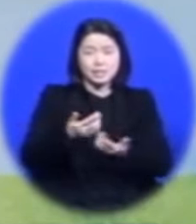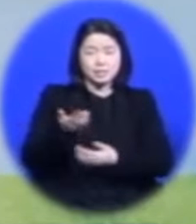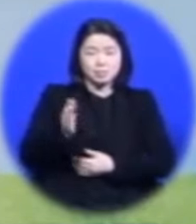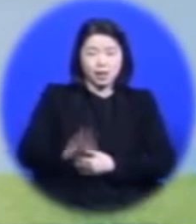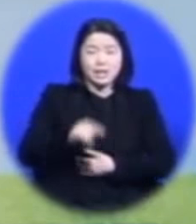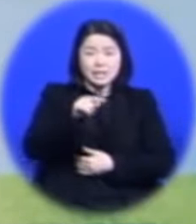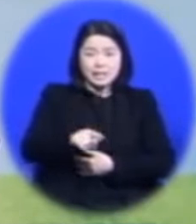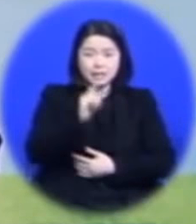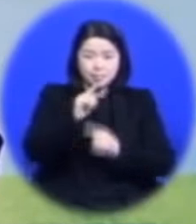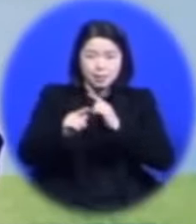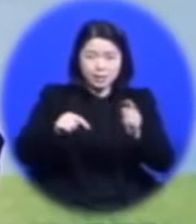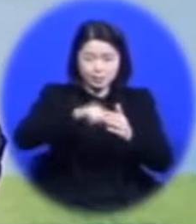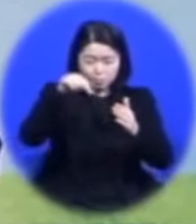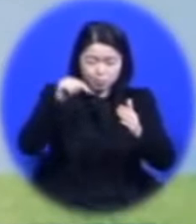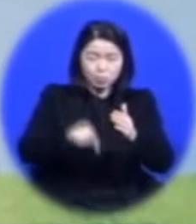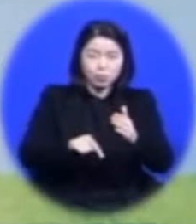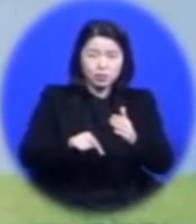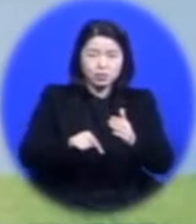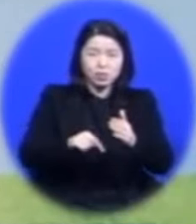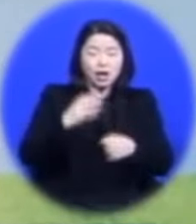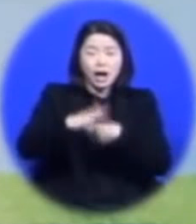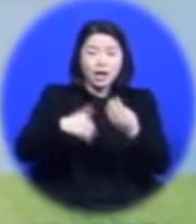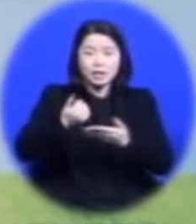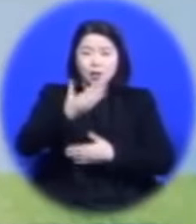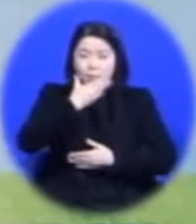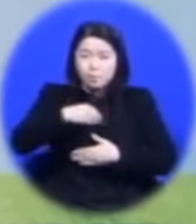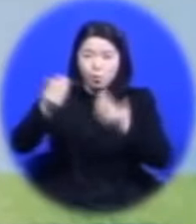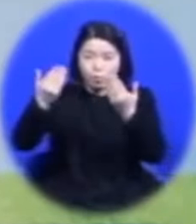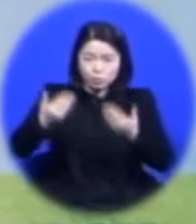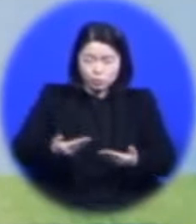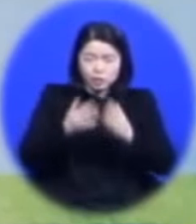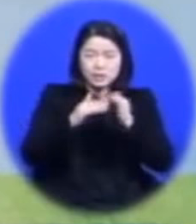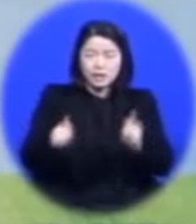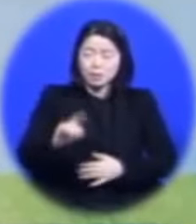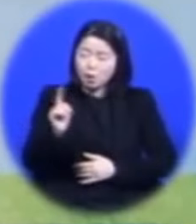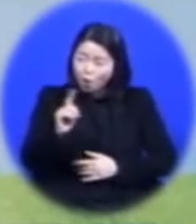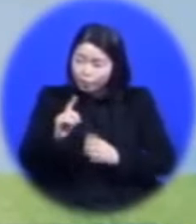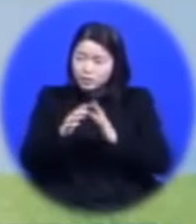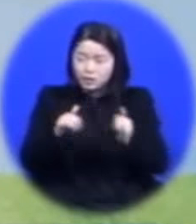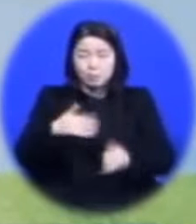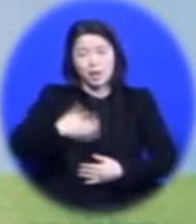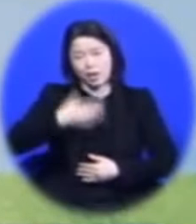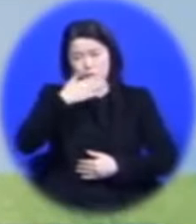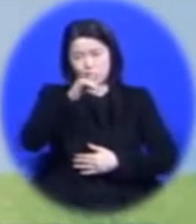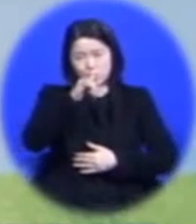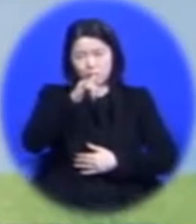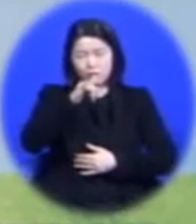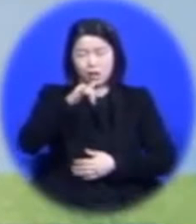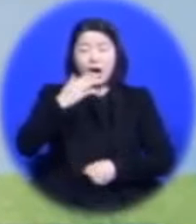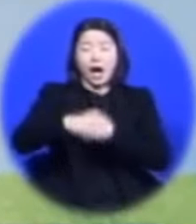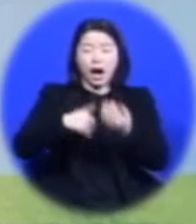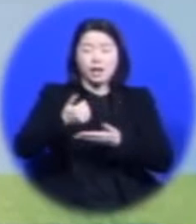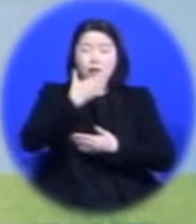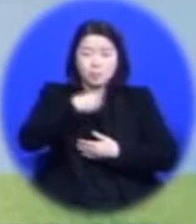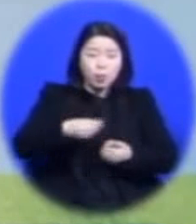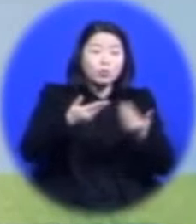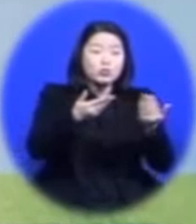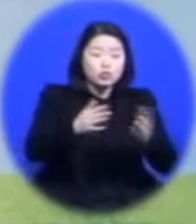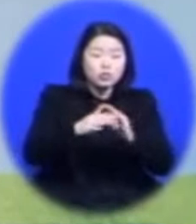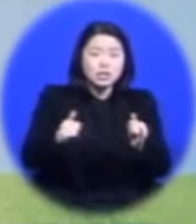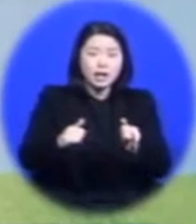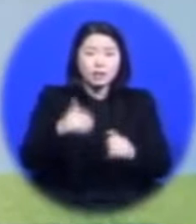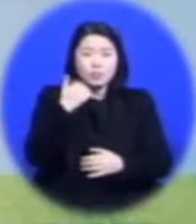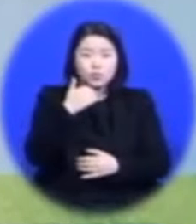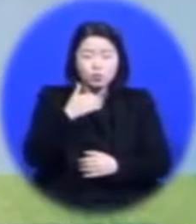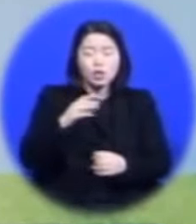오늘이 말씀에서 하나님이 복을 주시는 사람은 어떤 사람인지 알 가 있어요 하나님이 복을 주시는 사람은